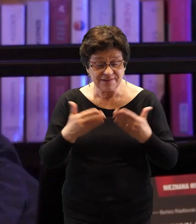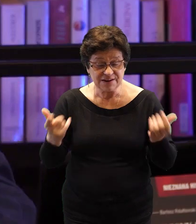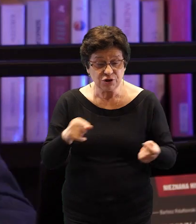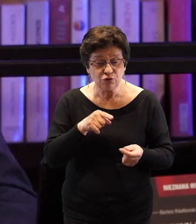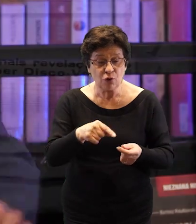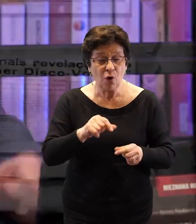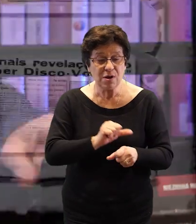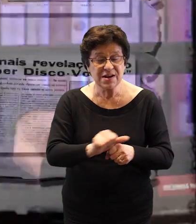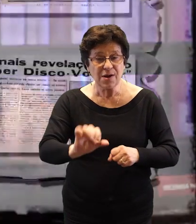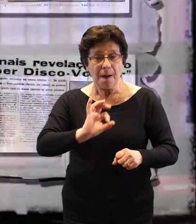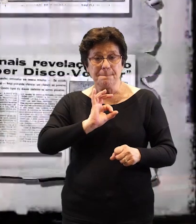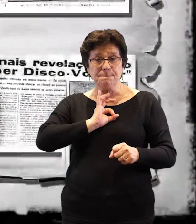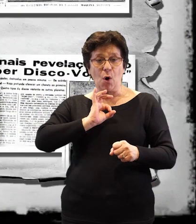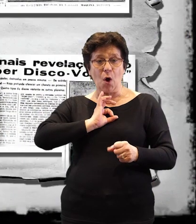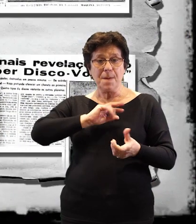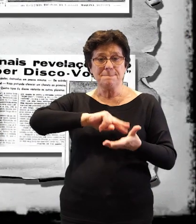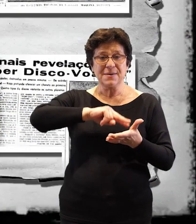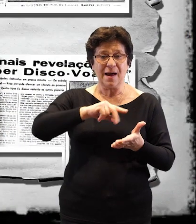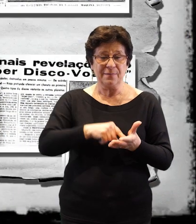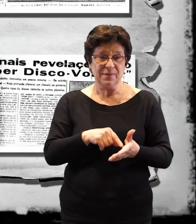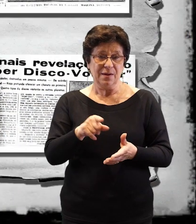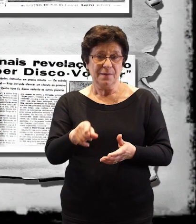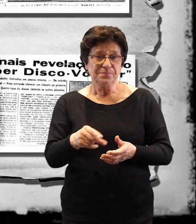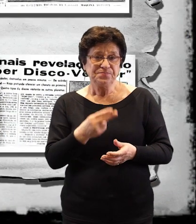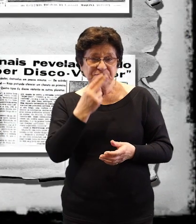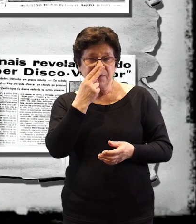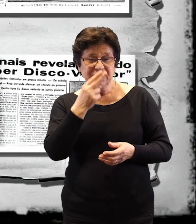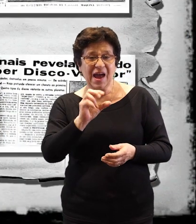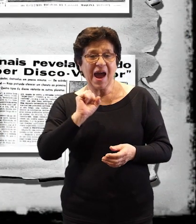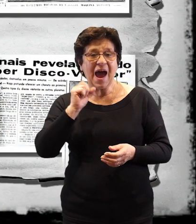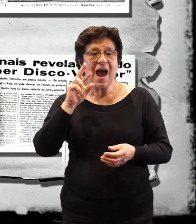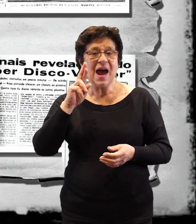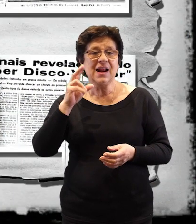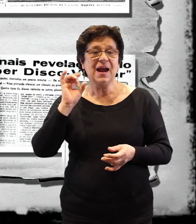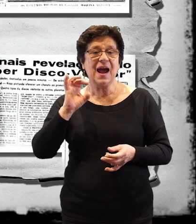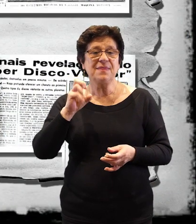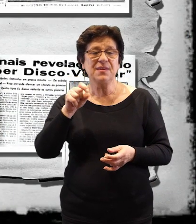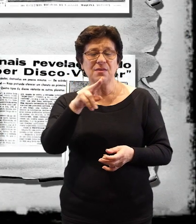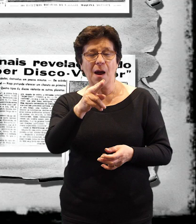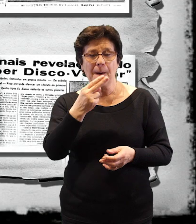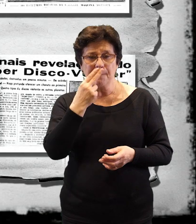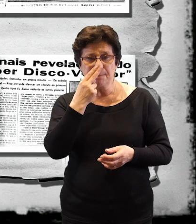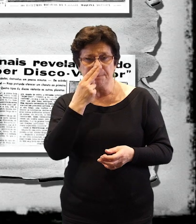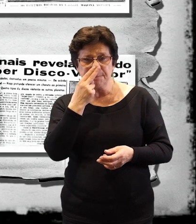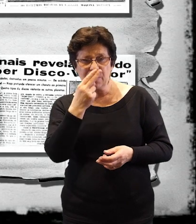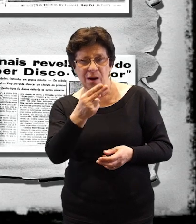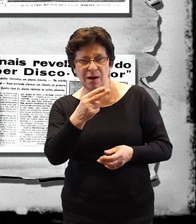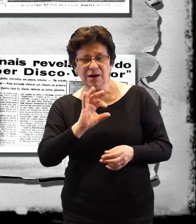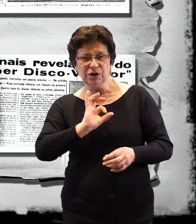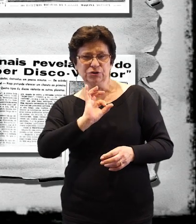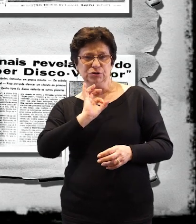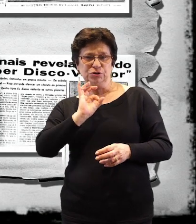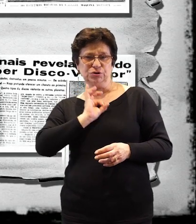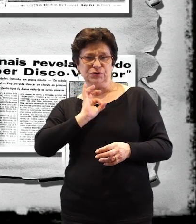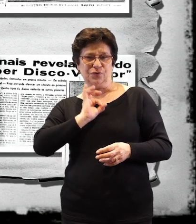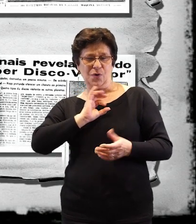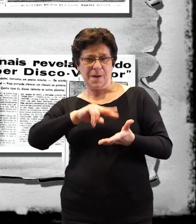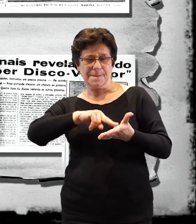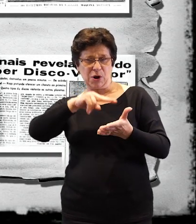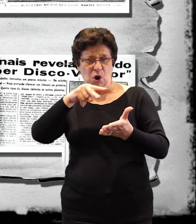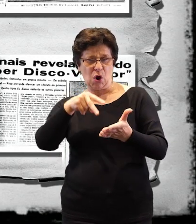dole po lewej stronie jest z Argentyny przykład, gdzie pan stoi ze swoim